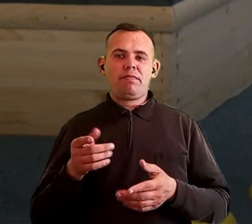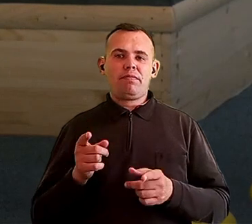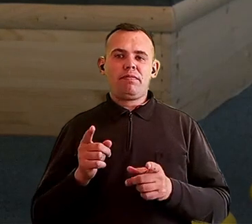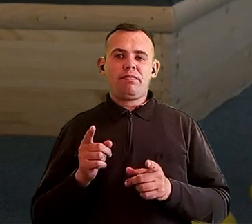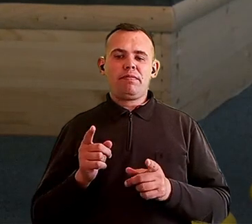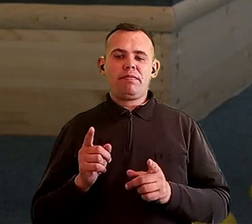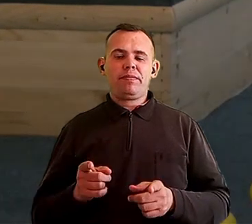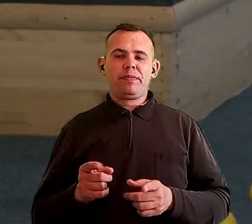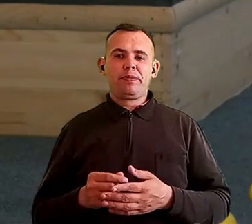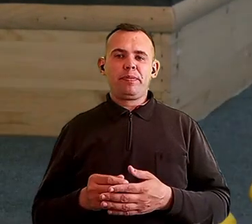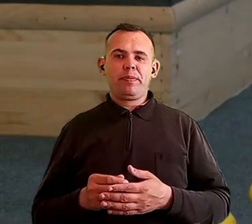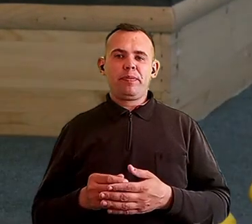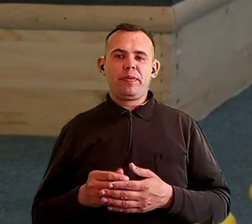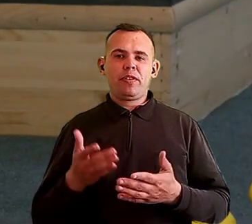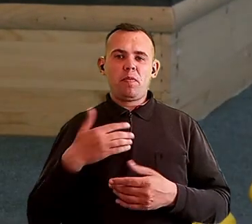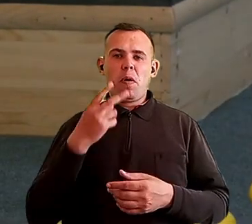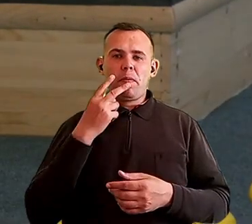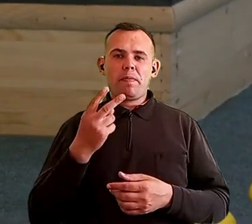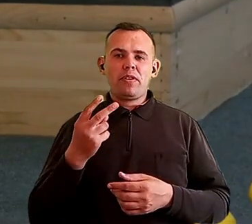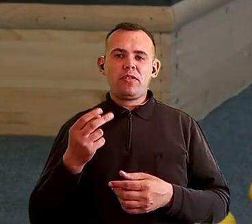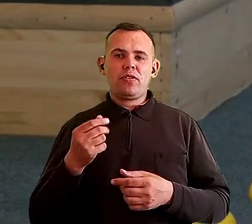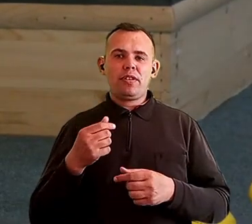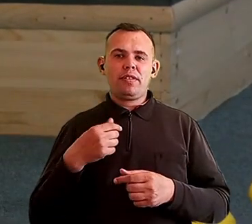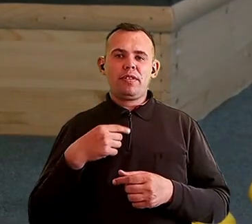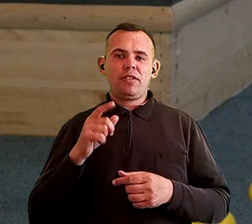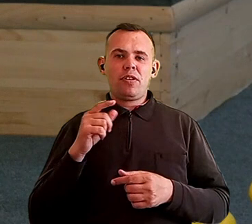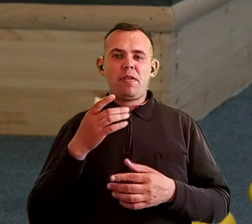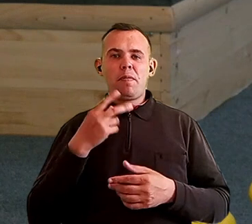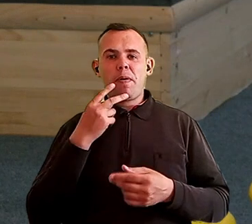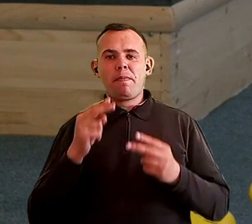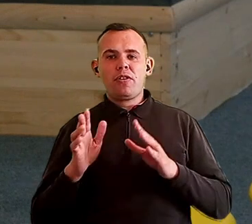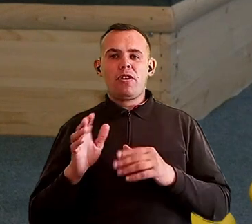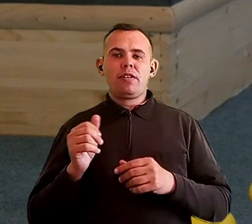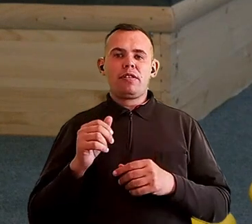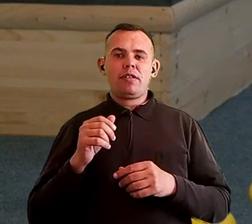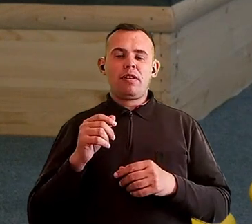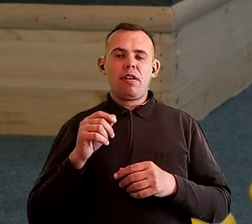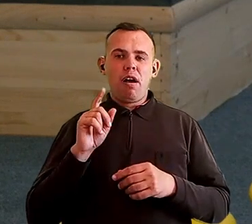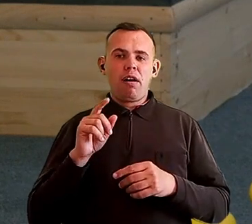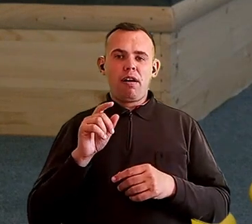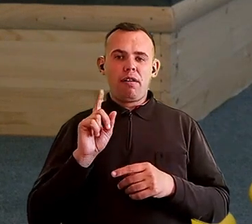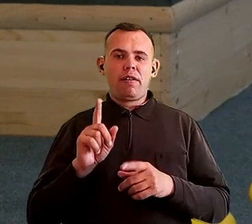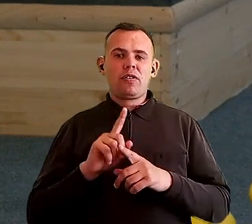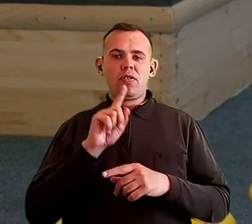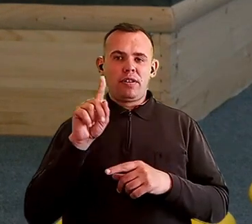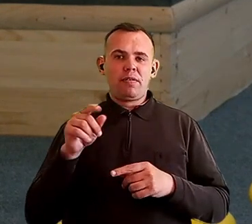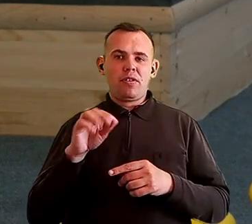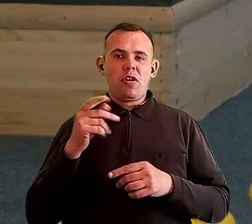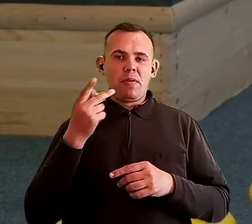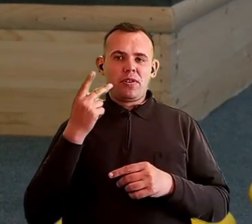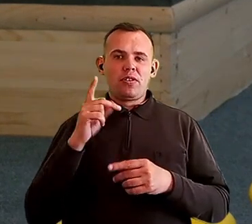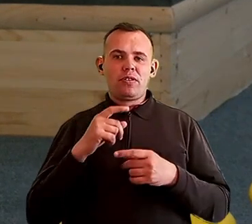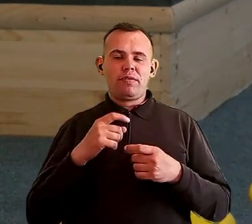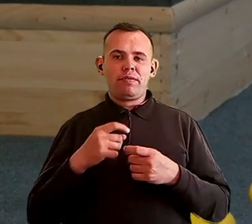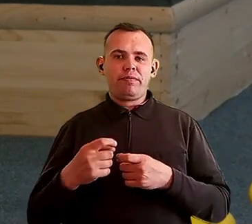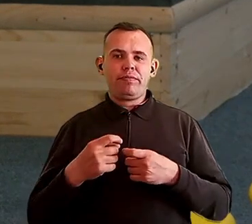синочок, ми ще побачимось чи ні? Я сподіваюся, що ми ще побачимось. А у неї з серцем її ліки потрібно постійно. І у неї є запас ліків тільки на